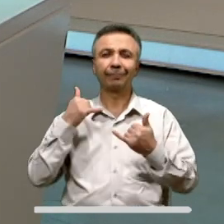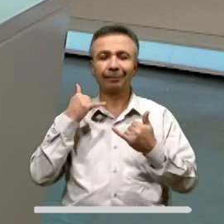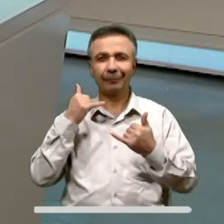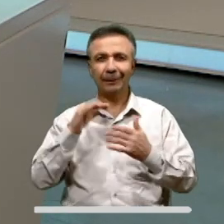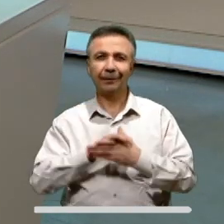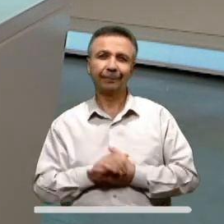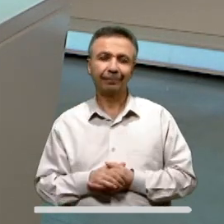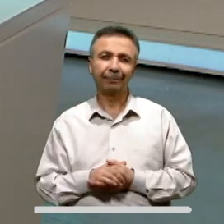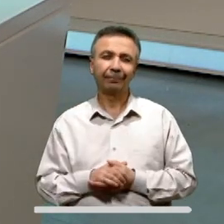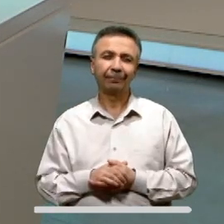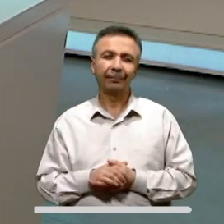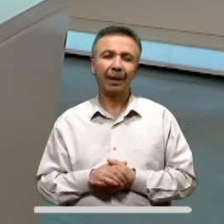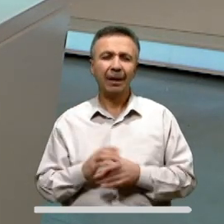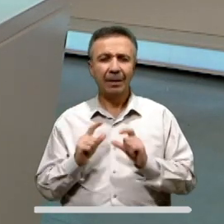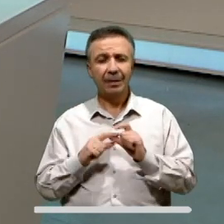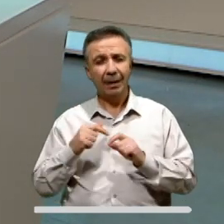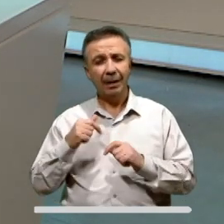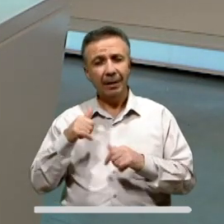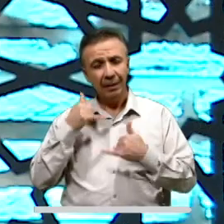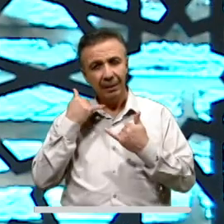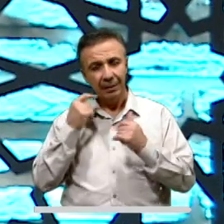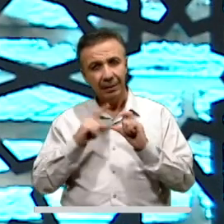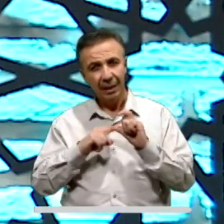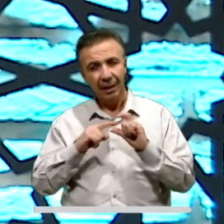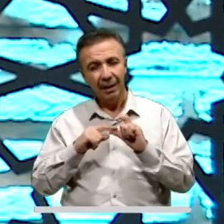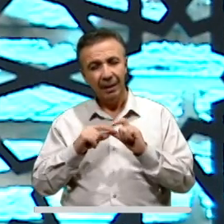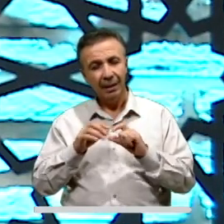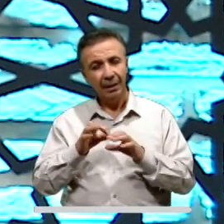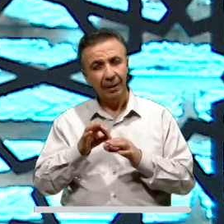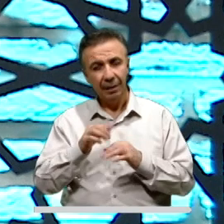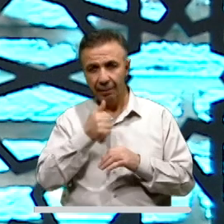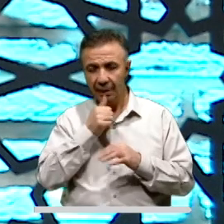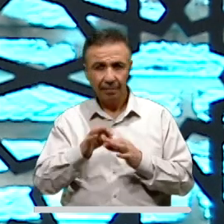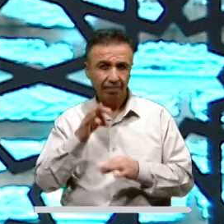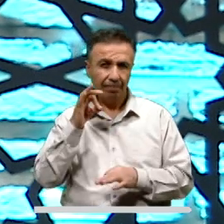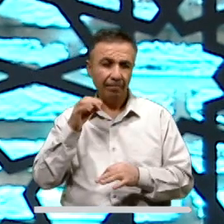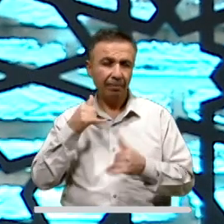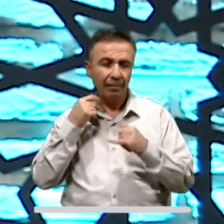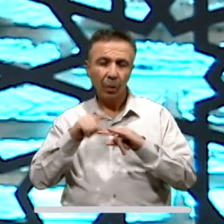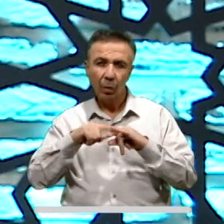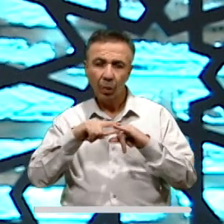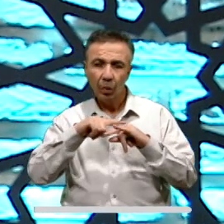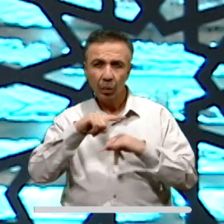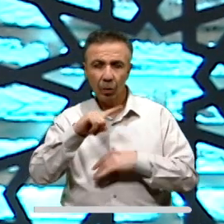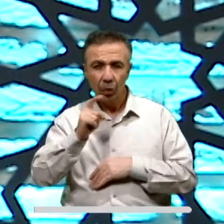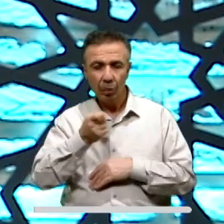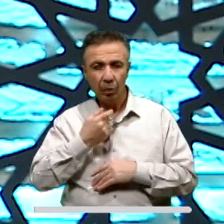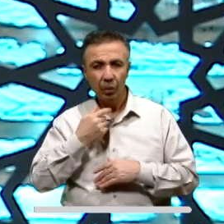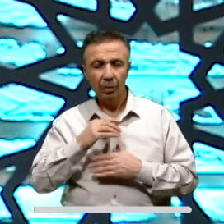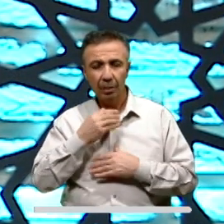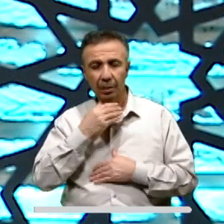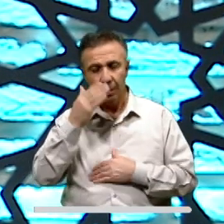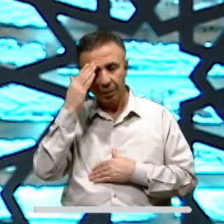var. Sakarya'dan Salih Bey telefon attığımızda. Hoş geldiniz Salih Bey. Hoş bulduk. Selamun aleyküm hocam. Ve aleyküm